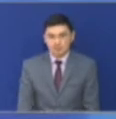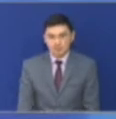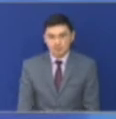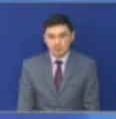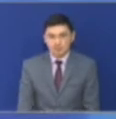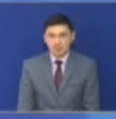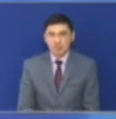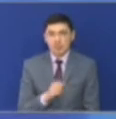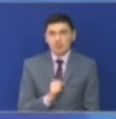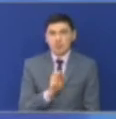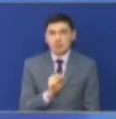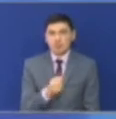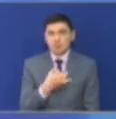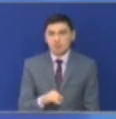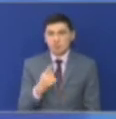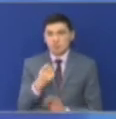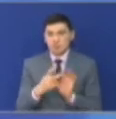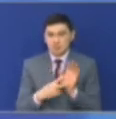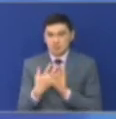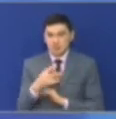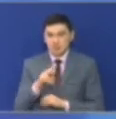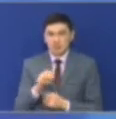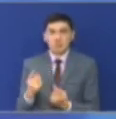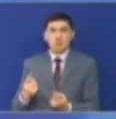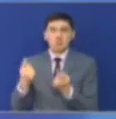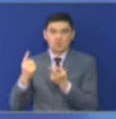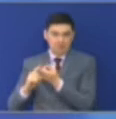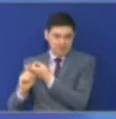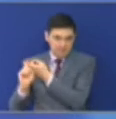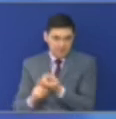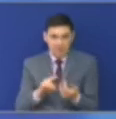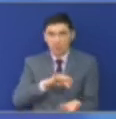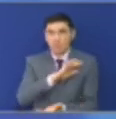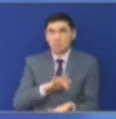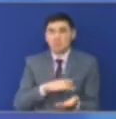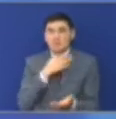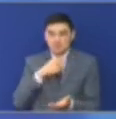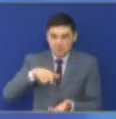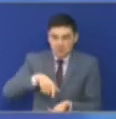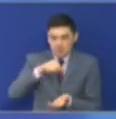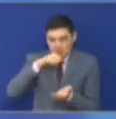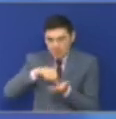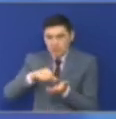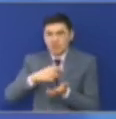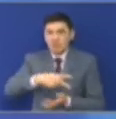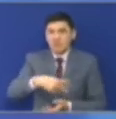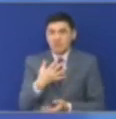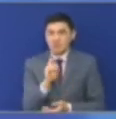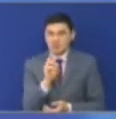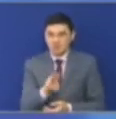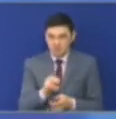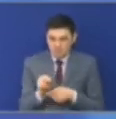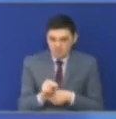Абайдың 175 жылдық мерейтойы аясында қала жолдарындағы орташа жөндеу жұмыстары барысында 25 шақырым жол жөнделмек.